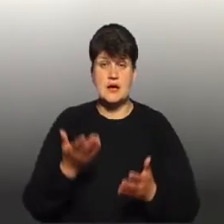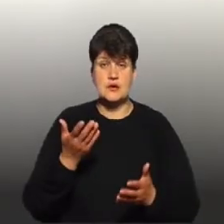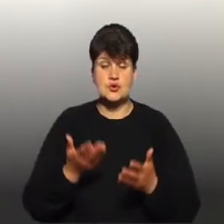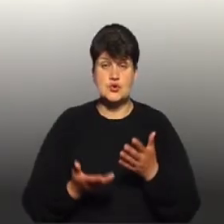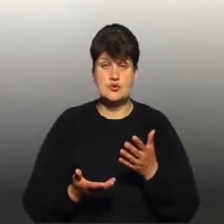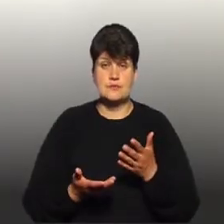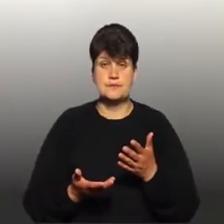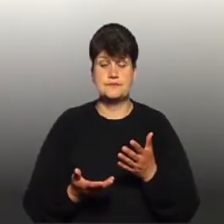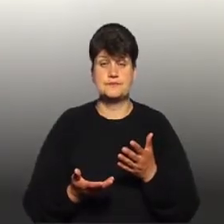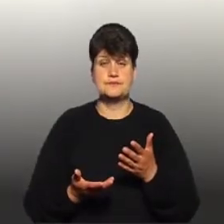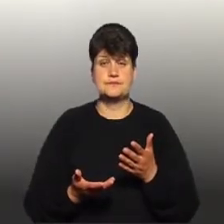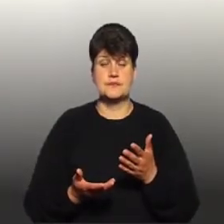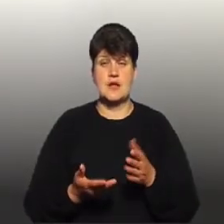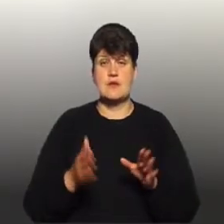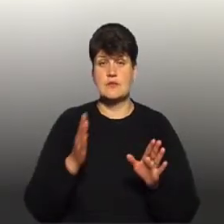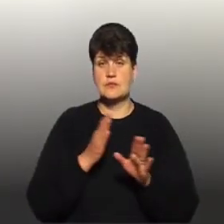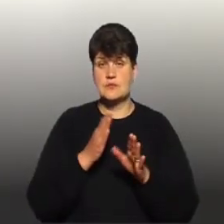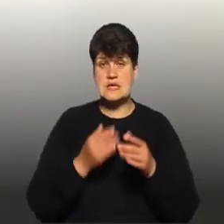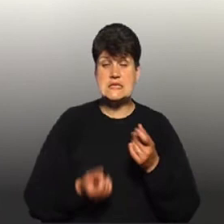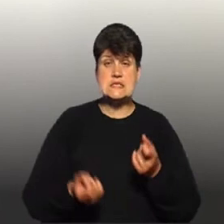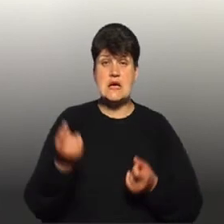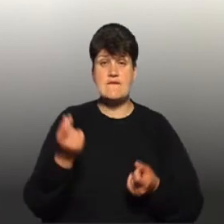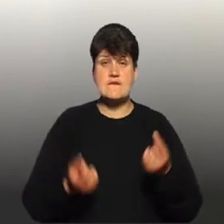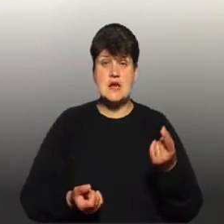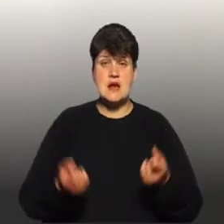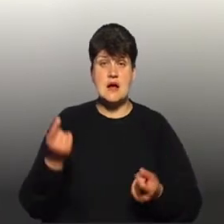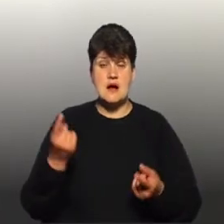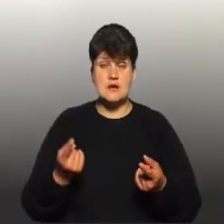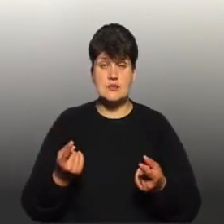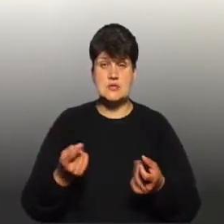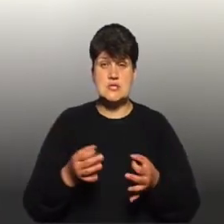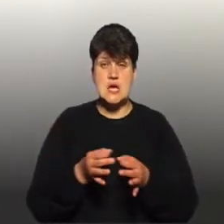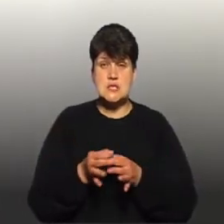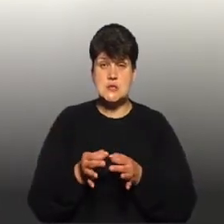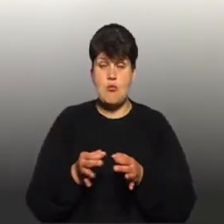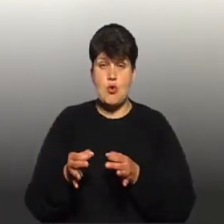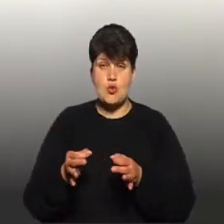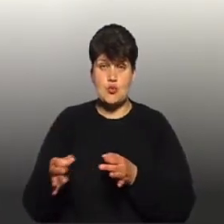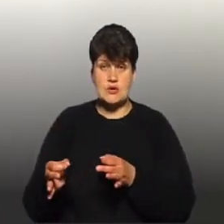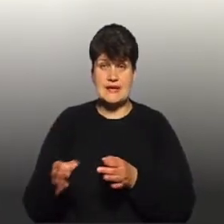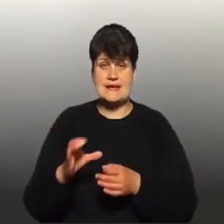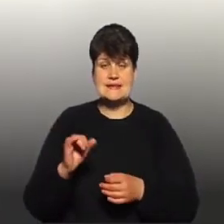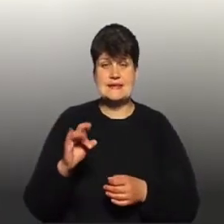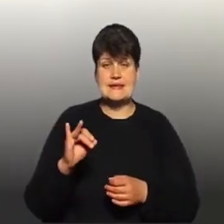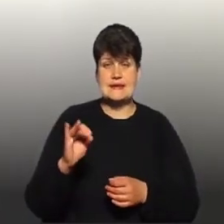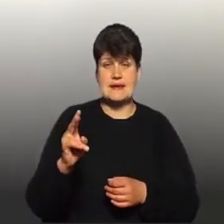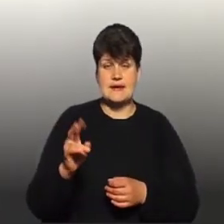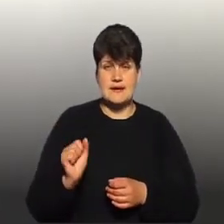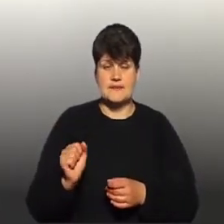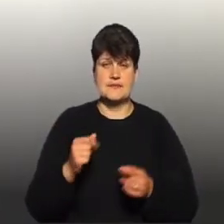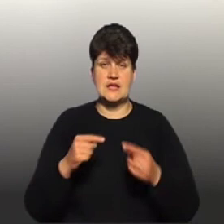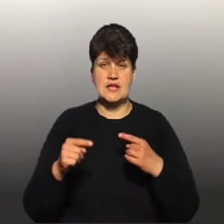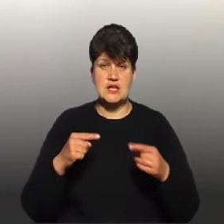в атмосфері з'являються ті самі сполуки сірки, інших